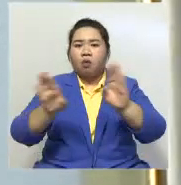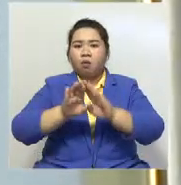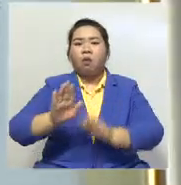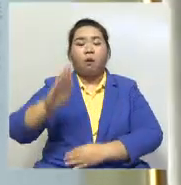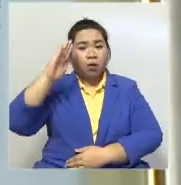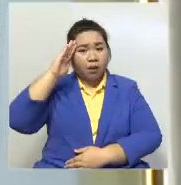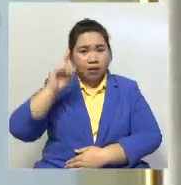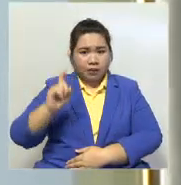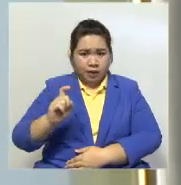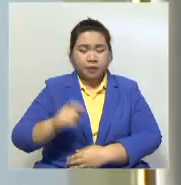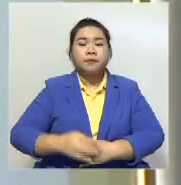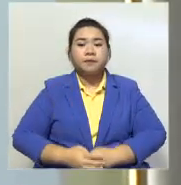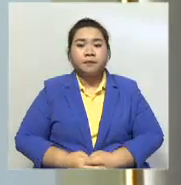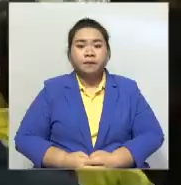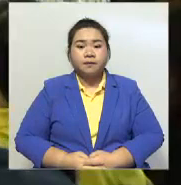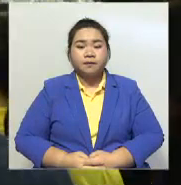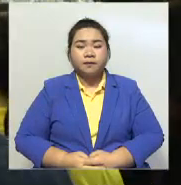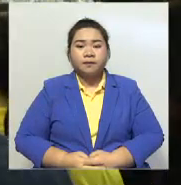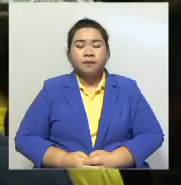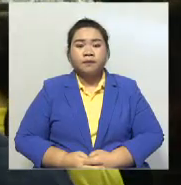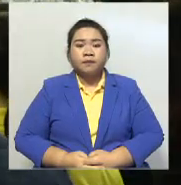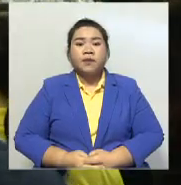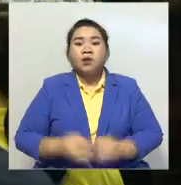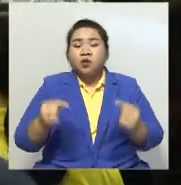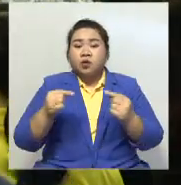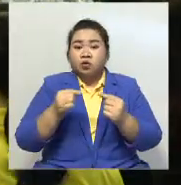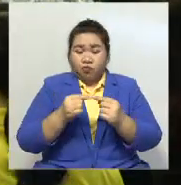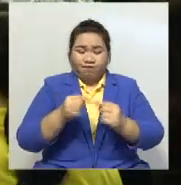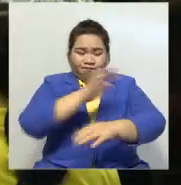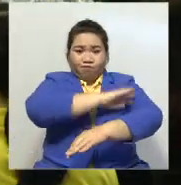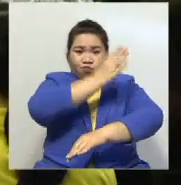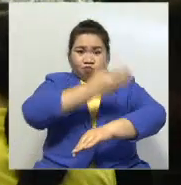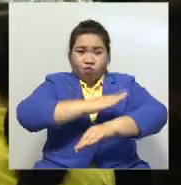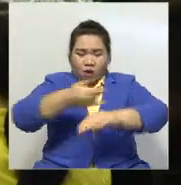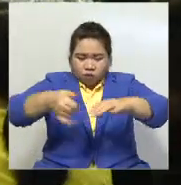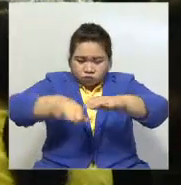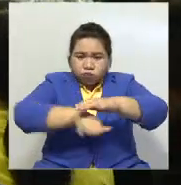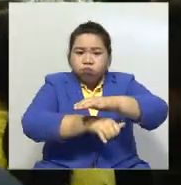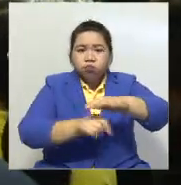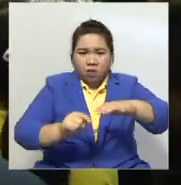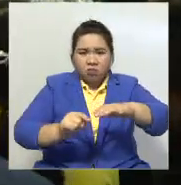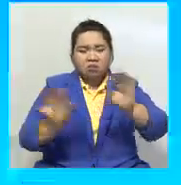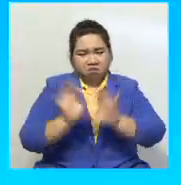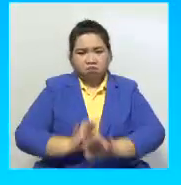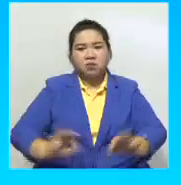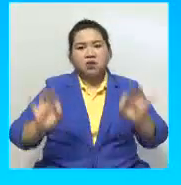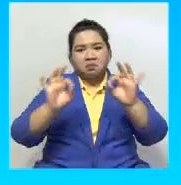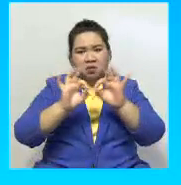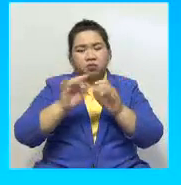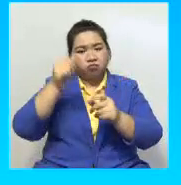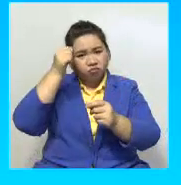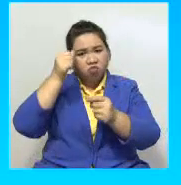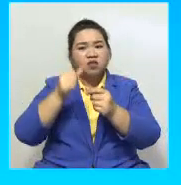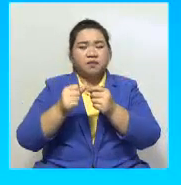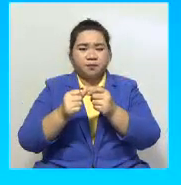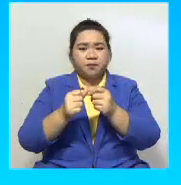สูญเสียที่เกิดขึ้นสำหรับเหตุการณ์ในถ้ำหลวงนะครับถือเป็นประสบการณ์ครั้งใหญ่แล้วก็เป็นบทเรียนที่จะ